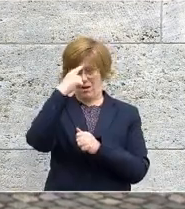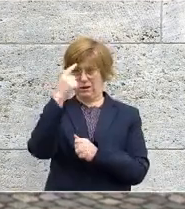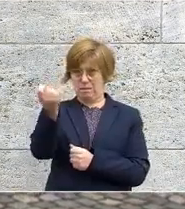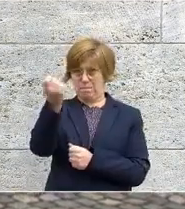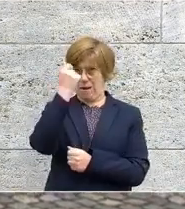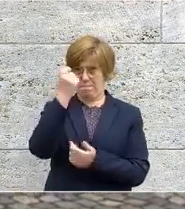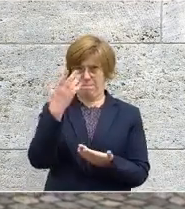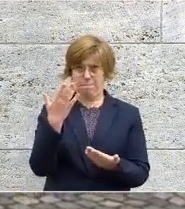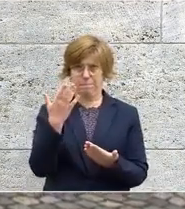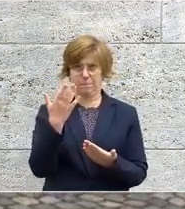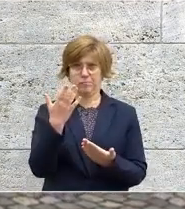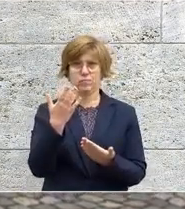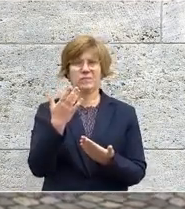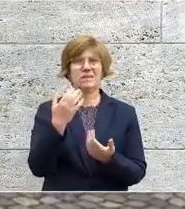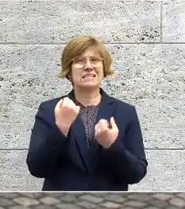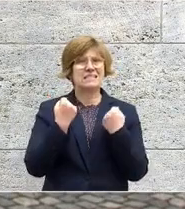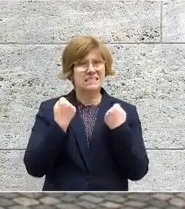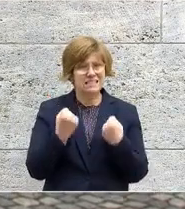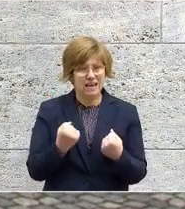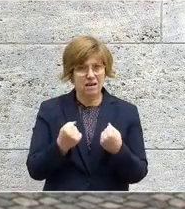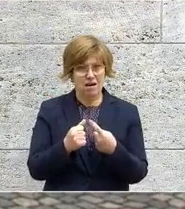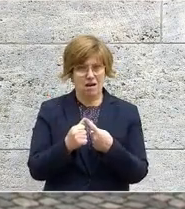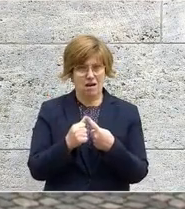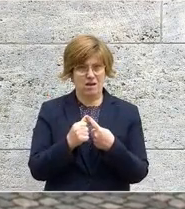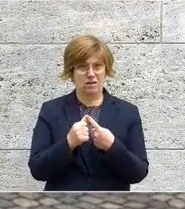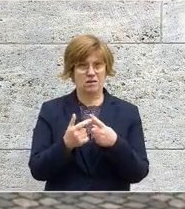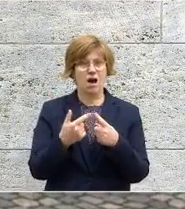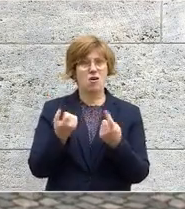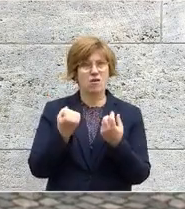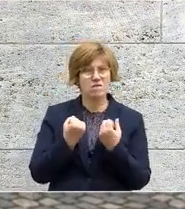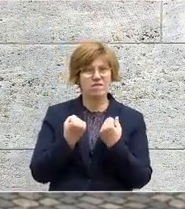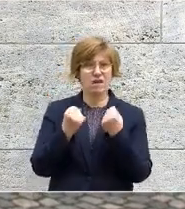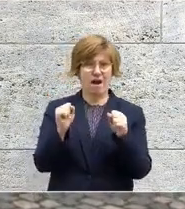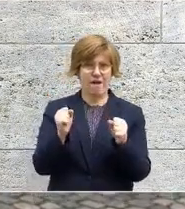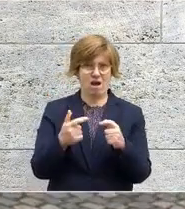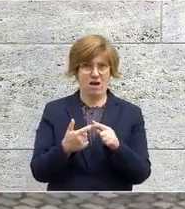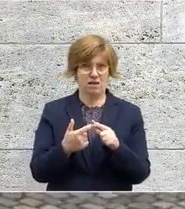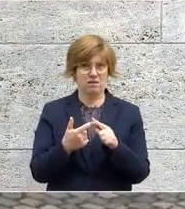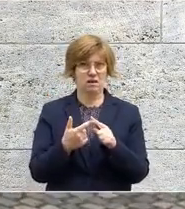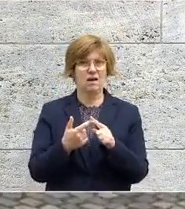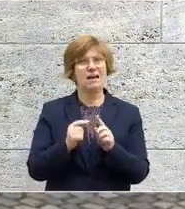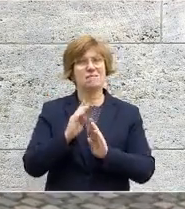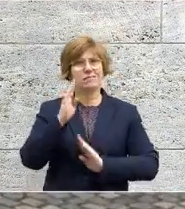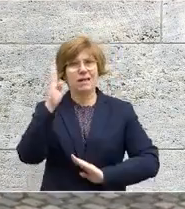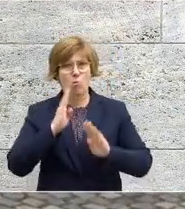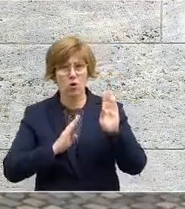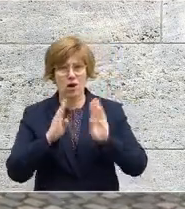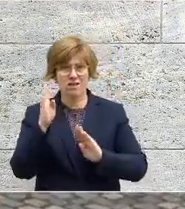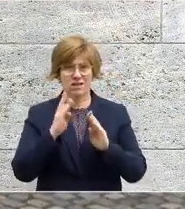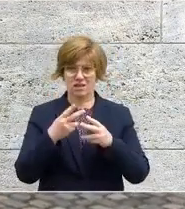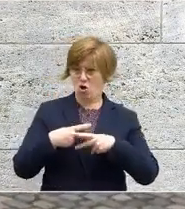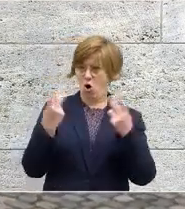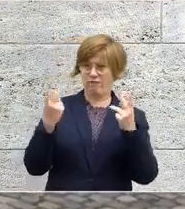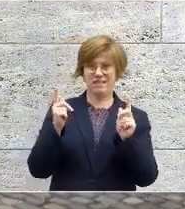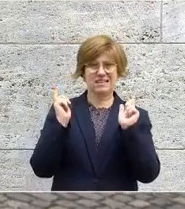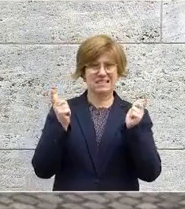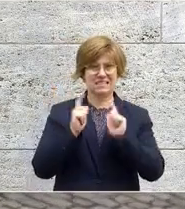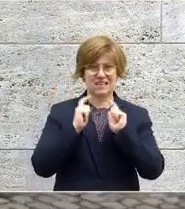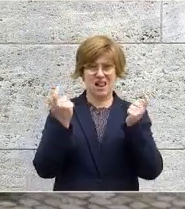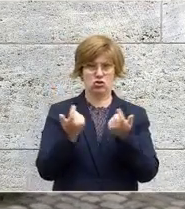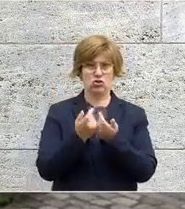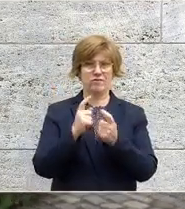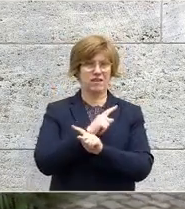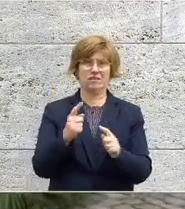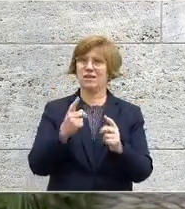bewusst, unsere Sicherheit und unsere Freiheit, unsere demokratische und offene Gesellschaft sind